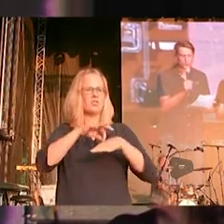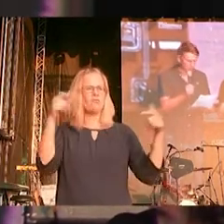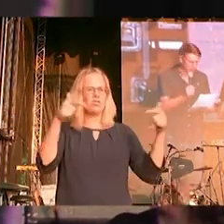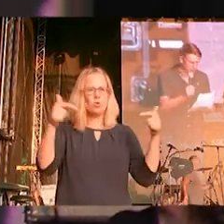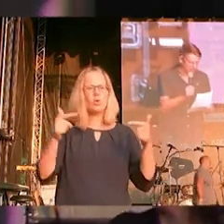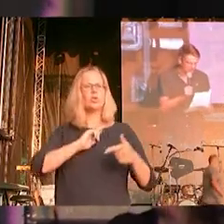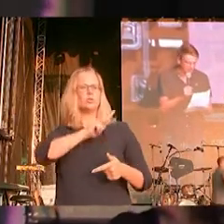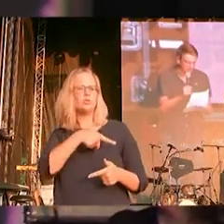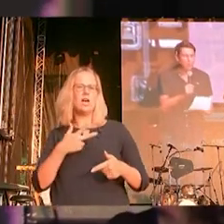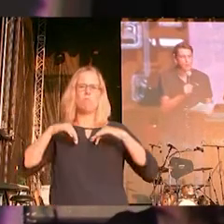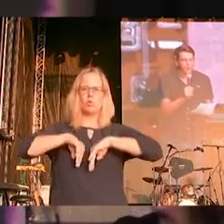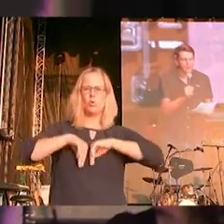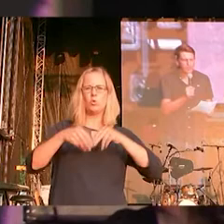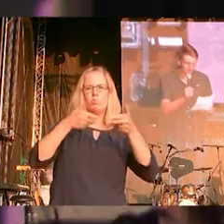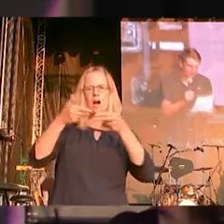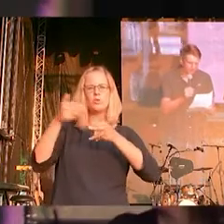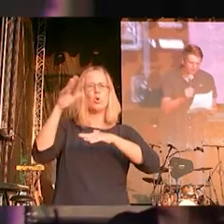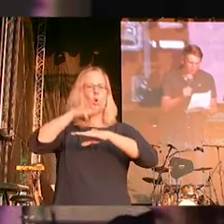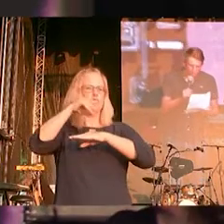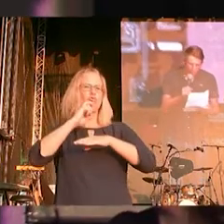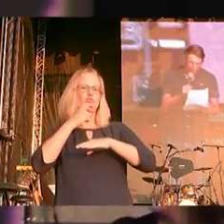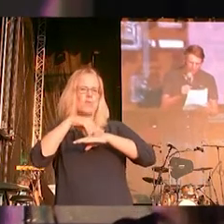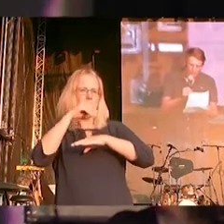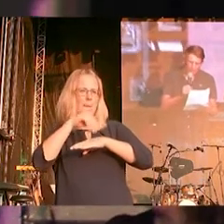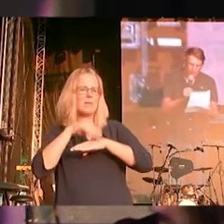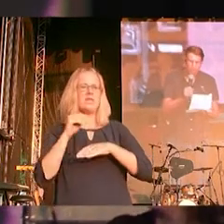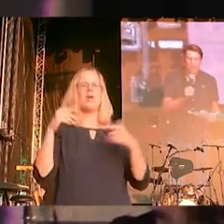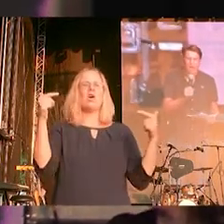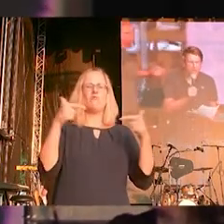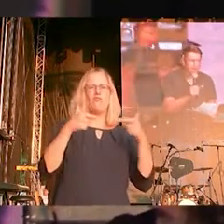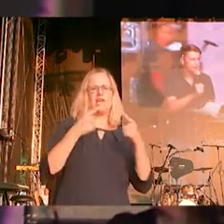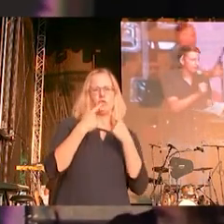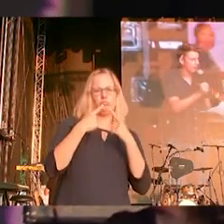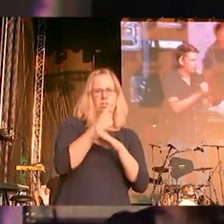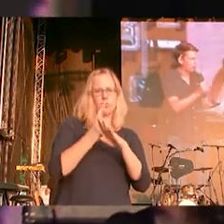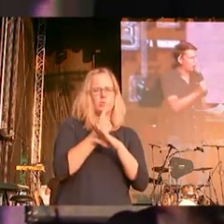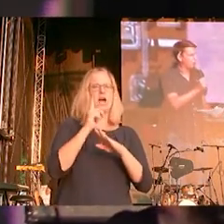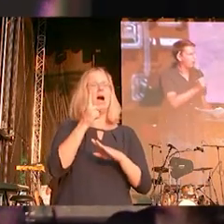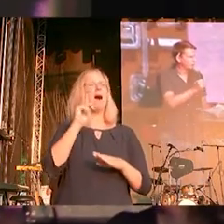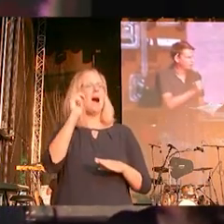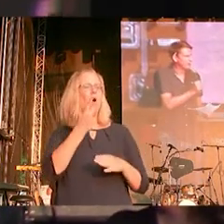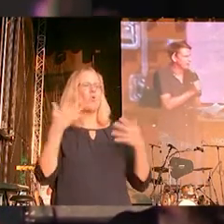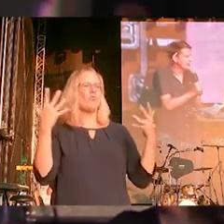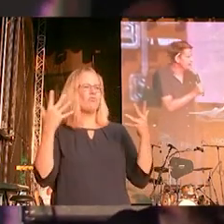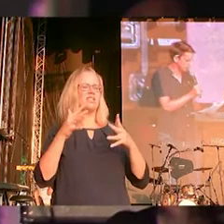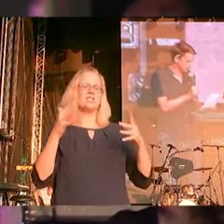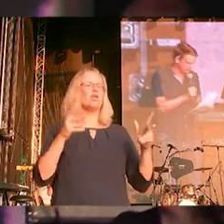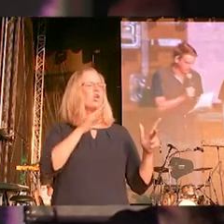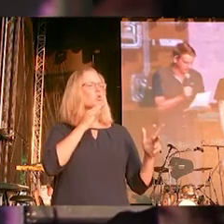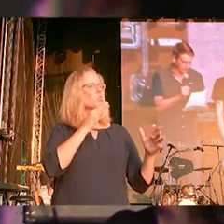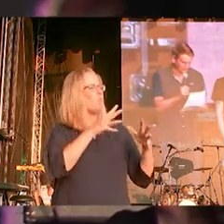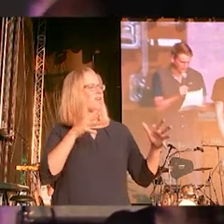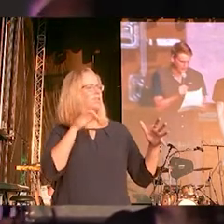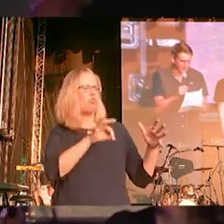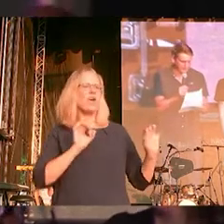und psychologische Beratungen, Physiotherapie, Pflegesprechstunden, aber und da vor allem auch Platz für Initiativen aus dem